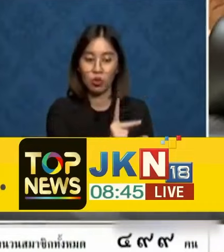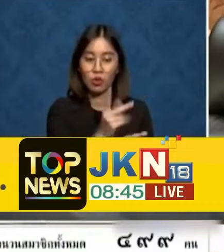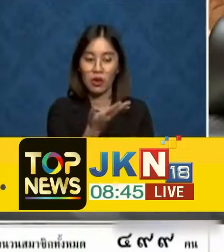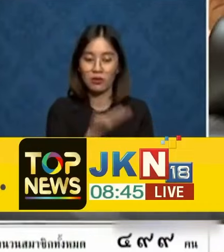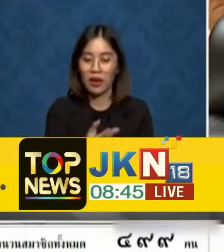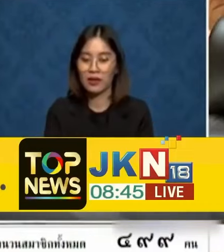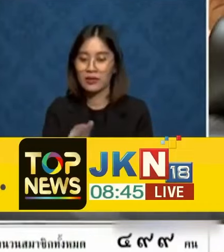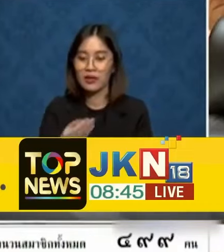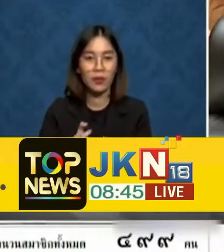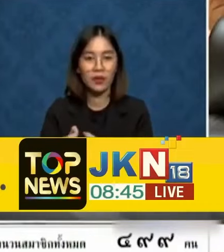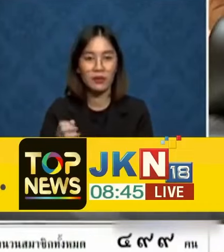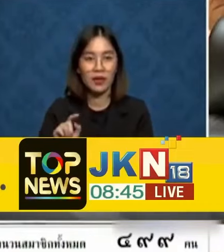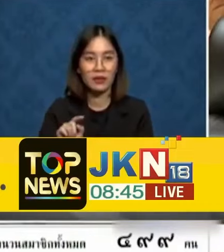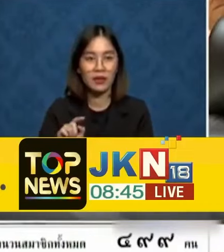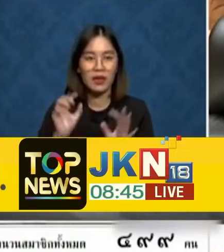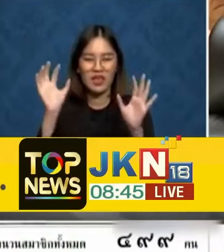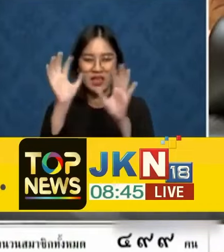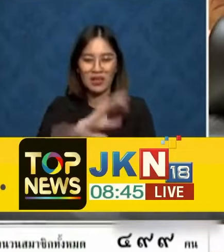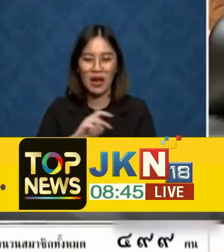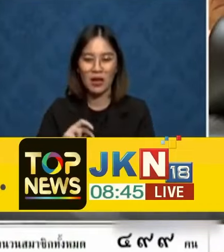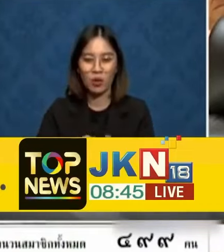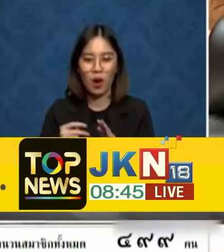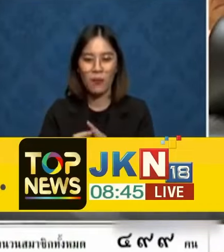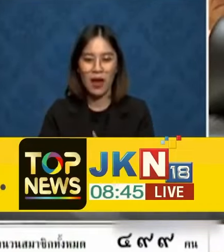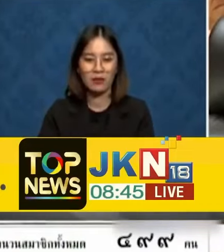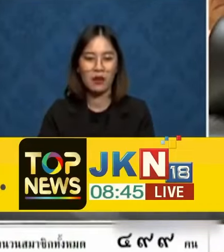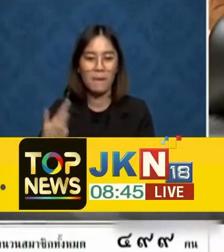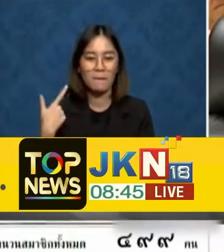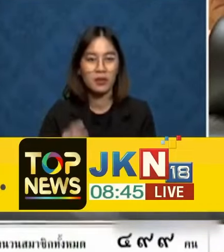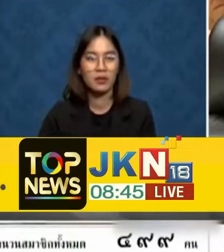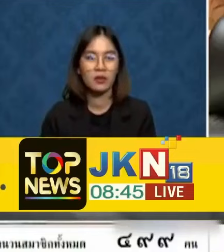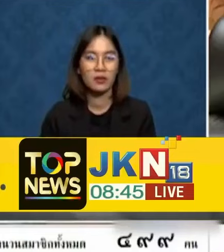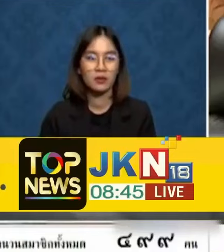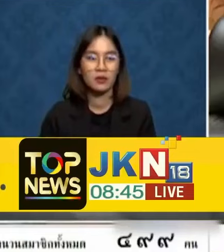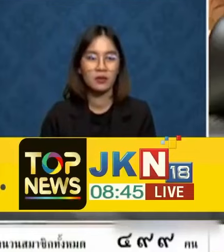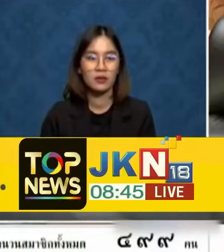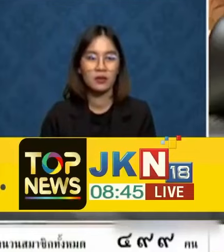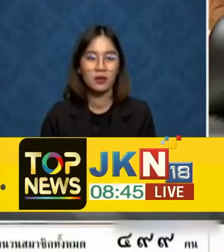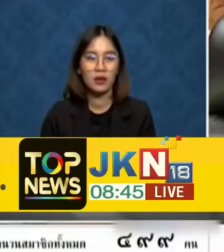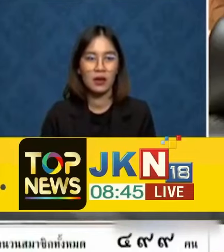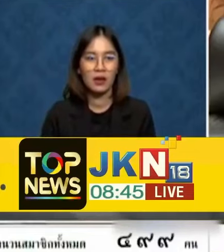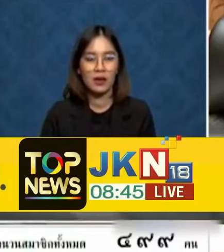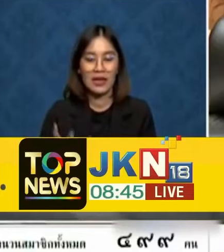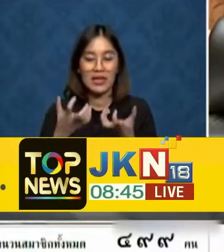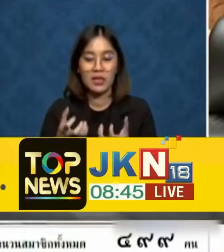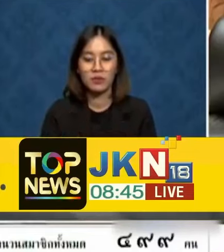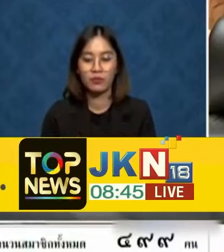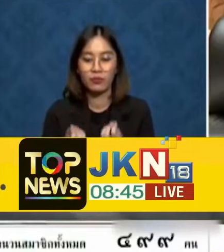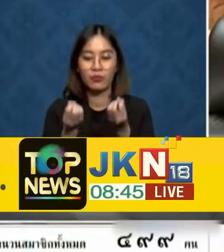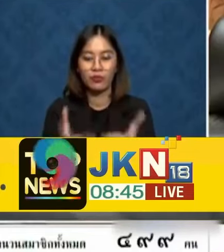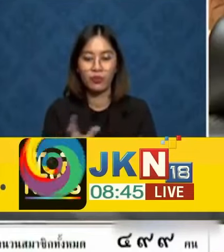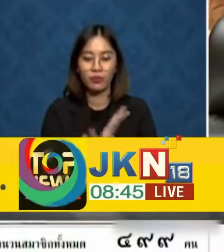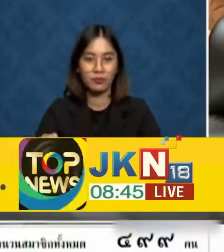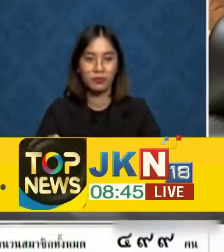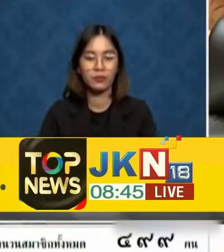าหนี้ก้อนโตมาให้คนไทยชดใช้ไปอีกนานเท่านานเข้าทำนองประเทศเสียหายไม่ว่าขอให้ข้าได้หา